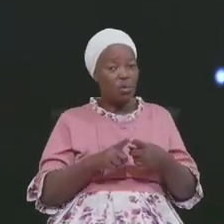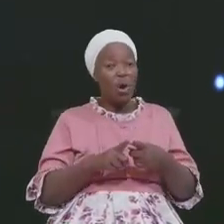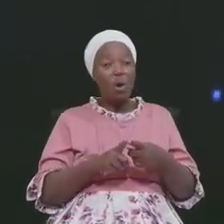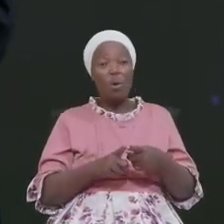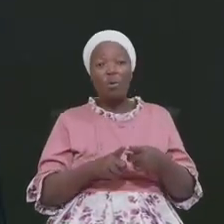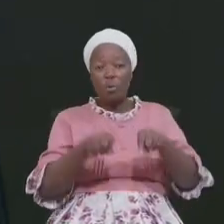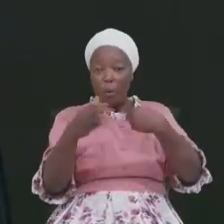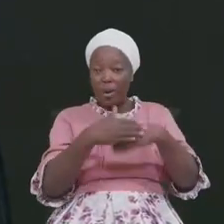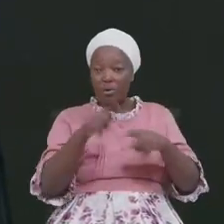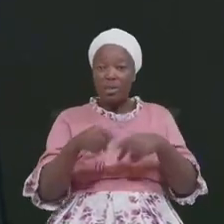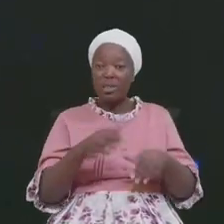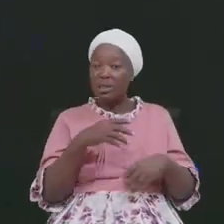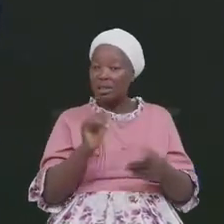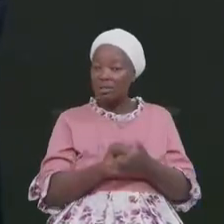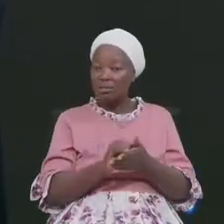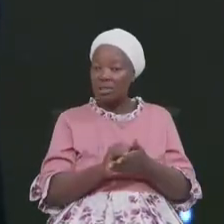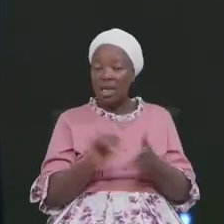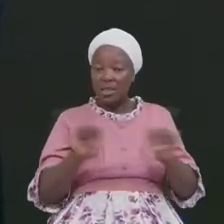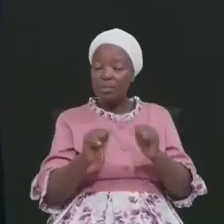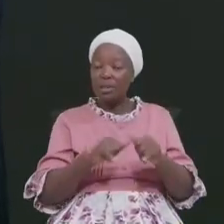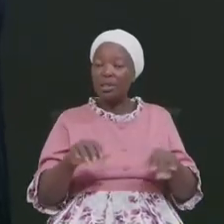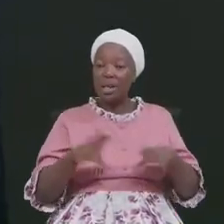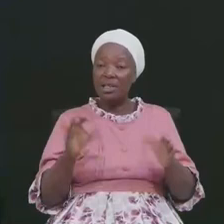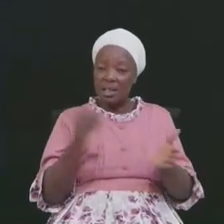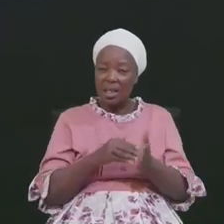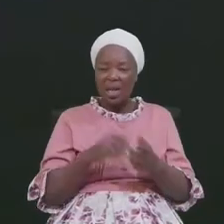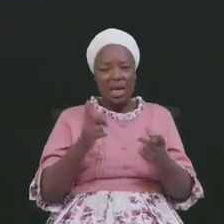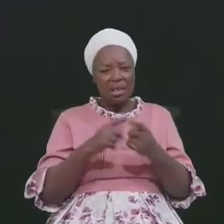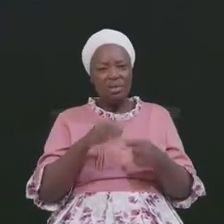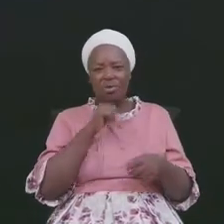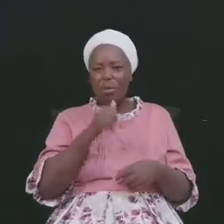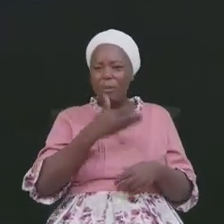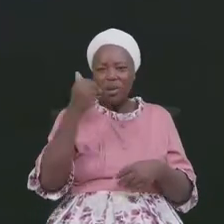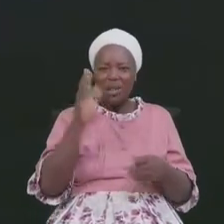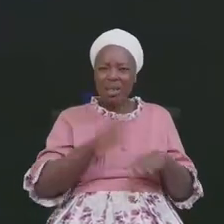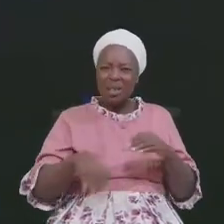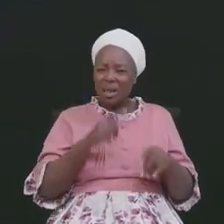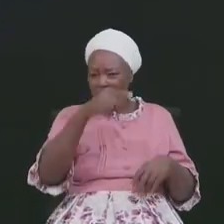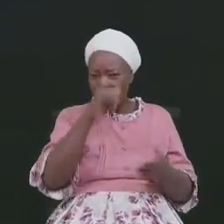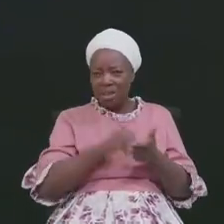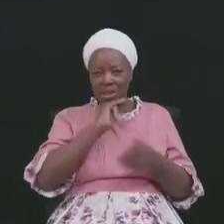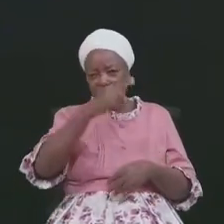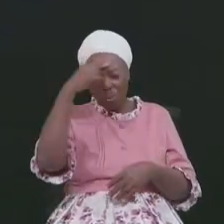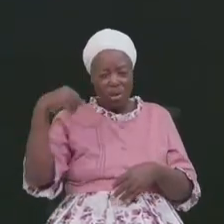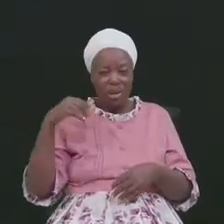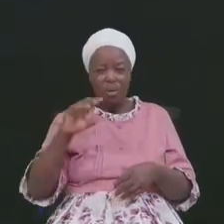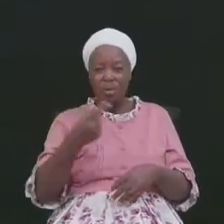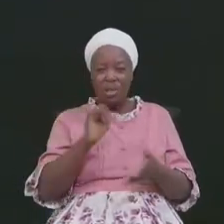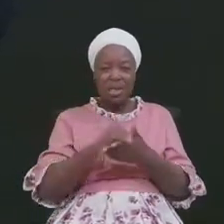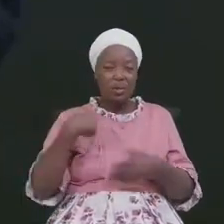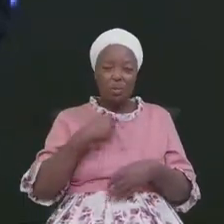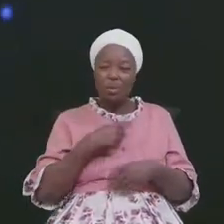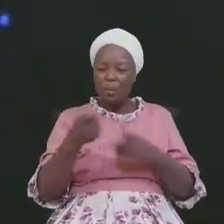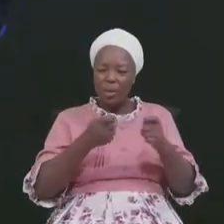leurs camarades de classe, nous n'étions pas meilleurs que eux. Seulement que nous avons bien géré nos ressources que